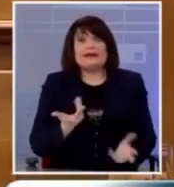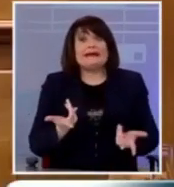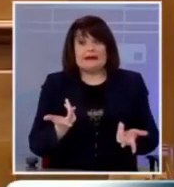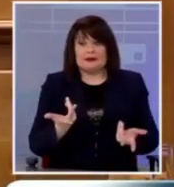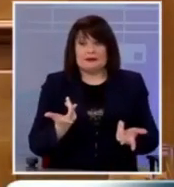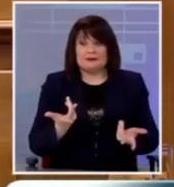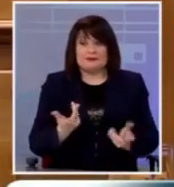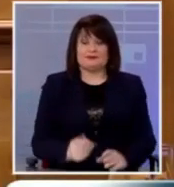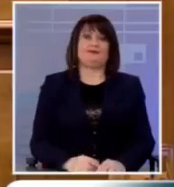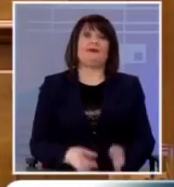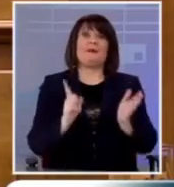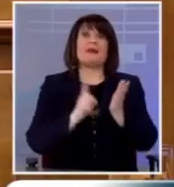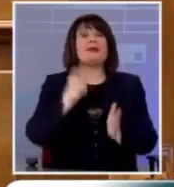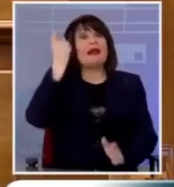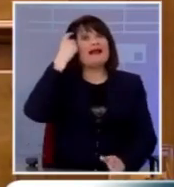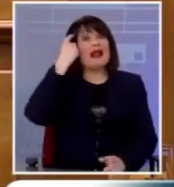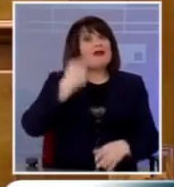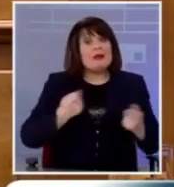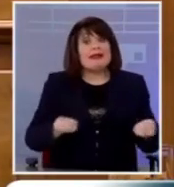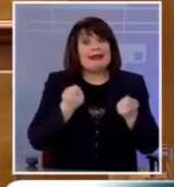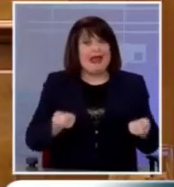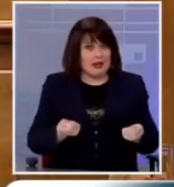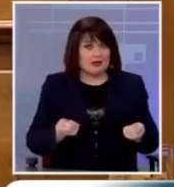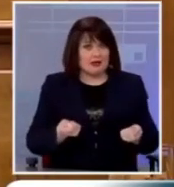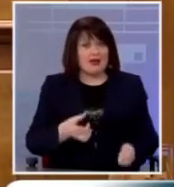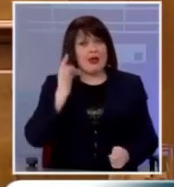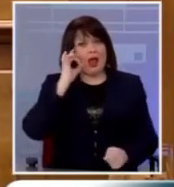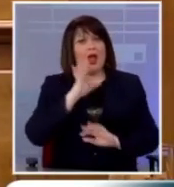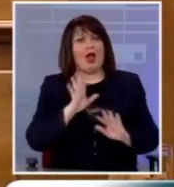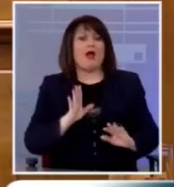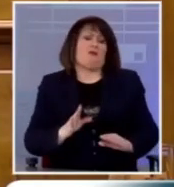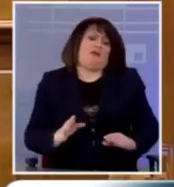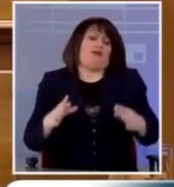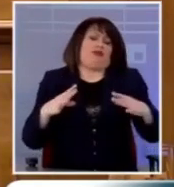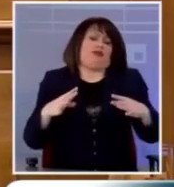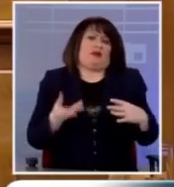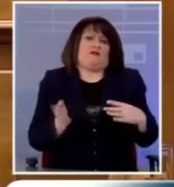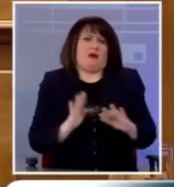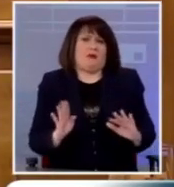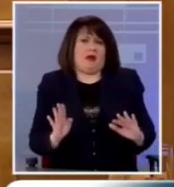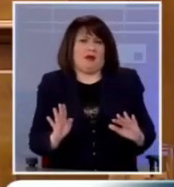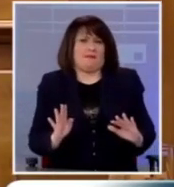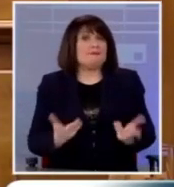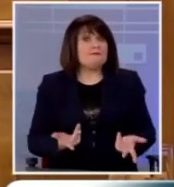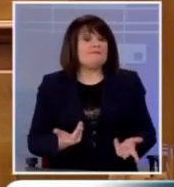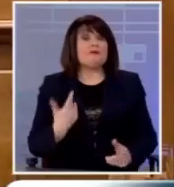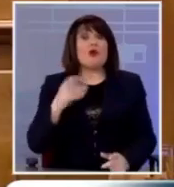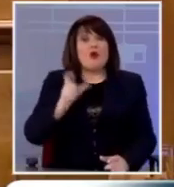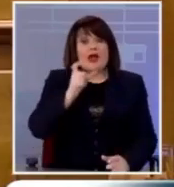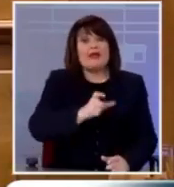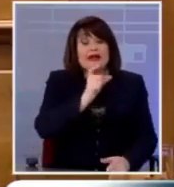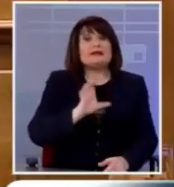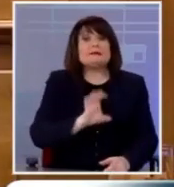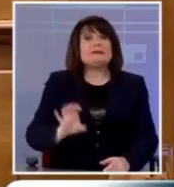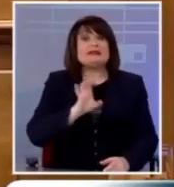δεν καταλάβουμε τι συνέβη και παραλάβουμε από εδώ σαν να μην συνέβη τίποτα και απλώς αναζητεί ο καθένας και